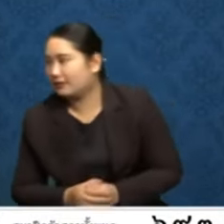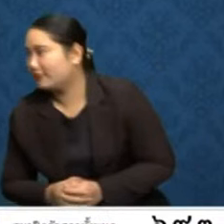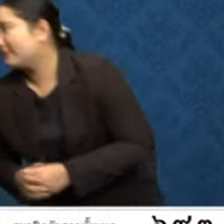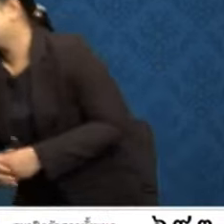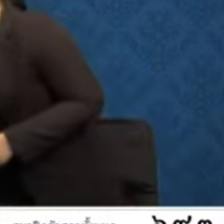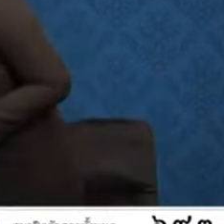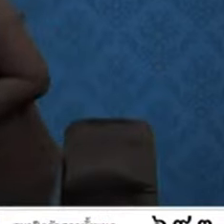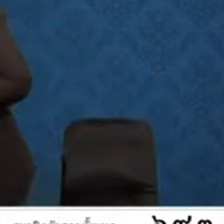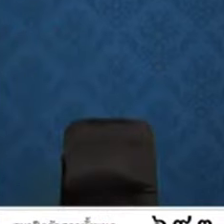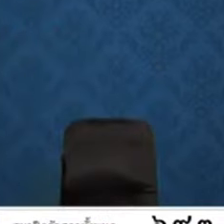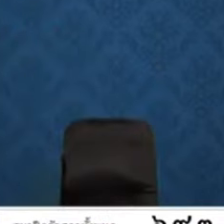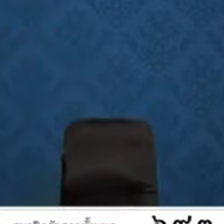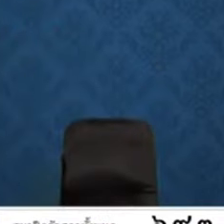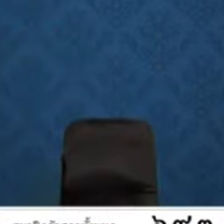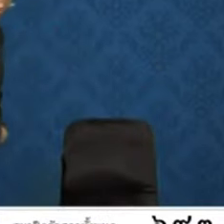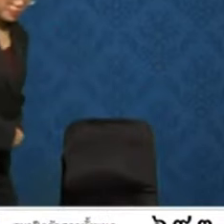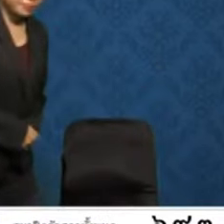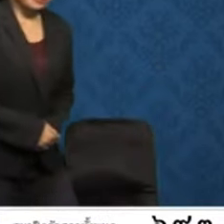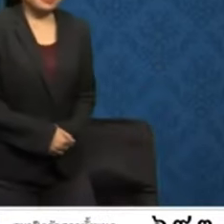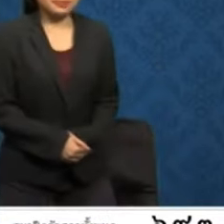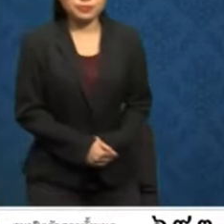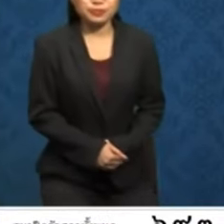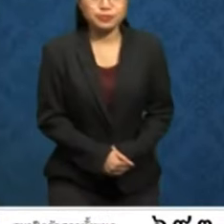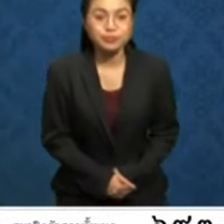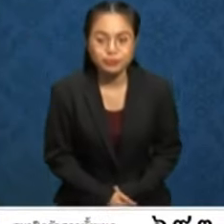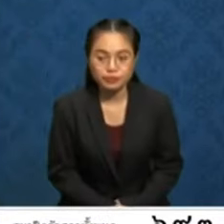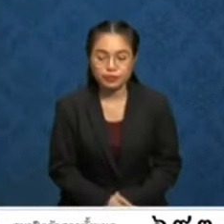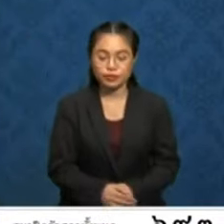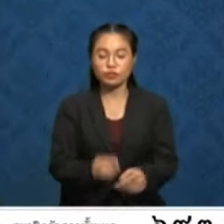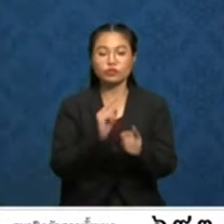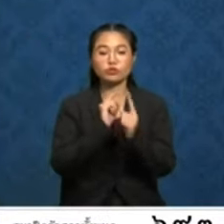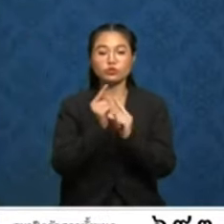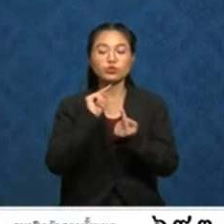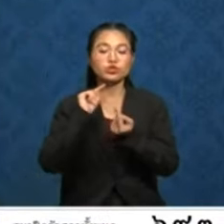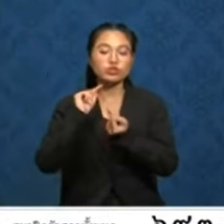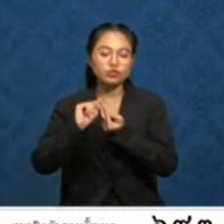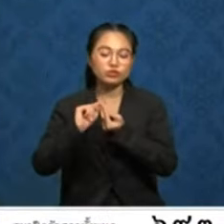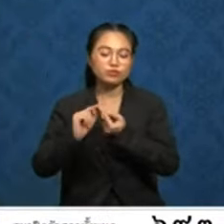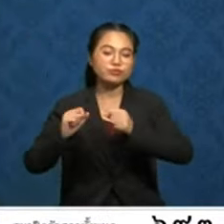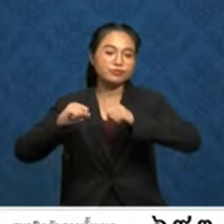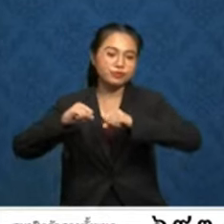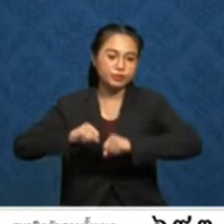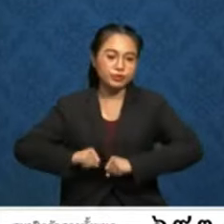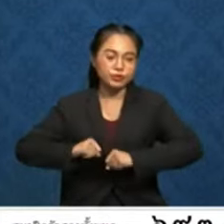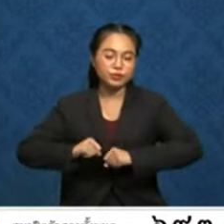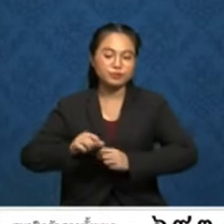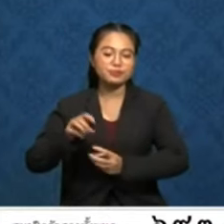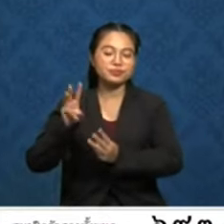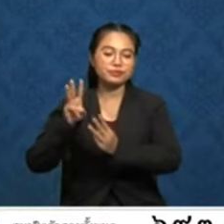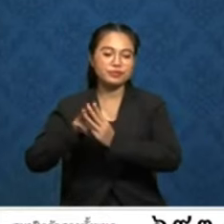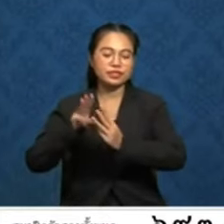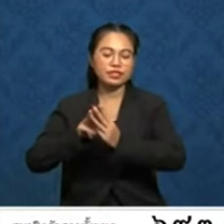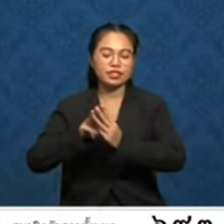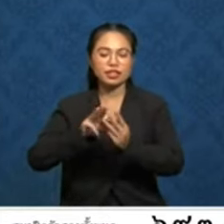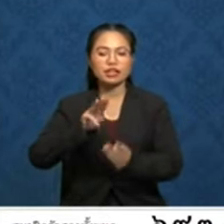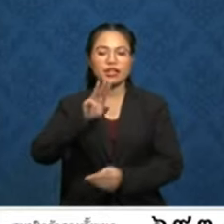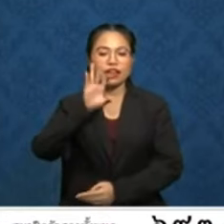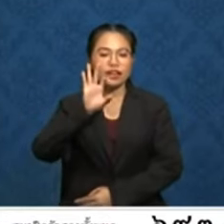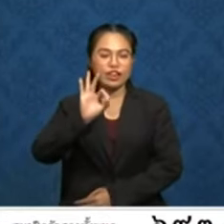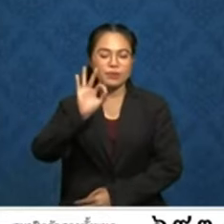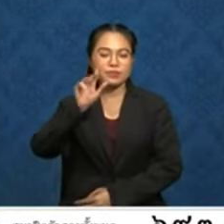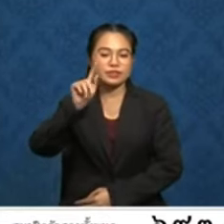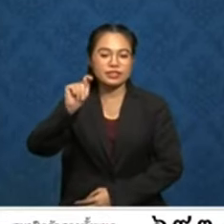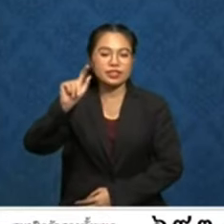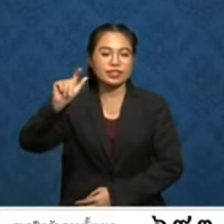multilateral และเร่งการเจรจาข้อตกลงการค้าเสรีFTA กับประเทศคู่ค้าสำคั